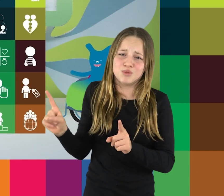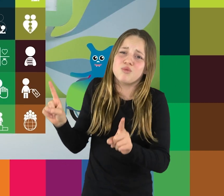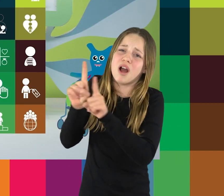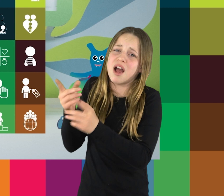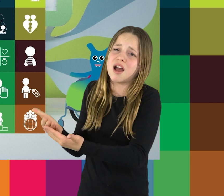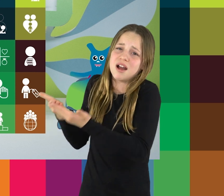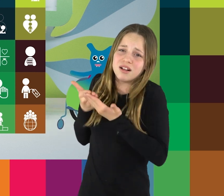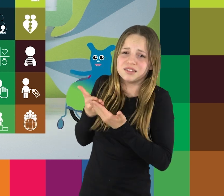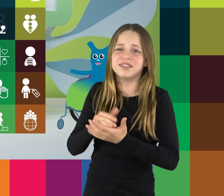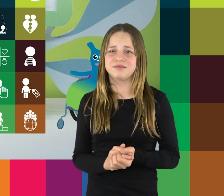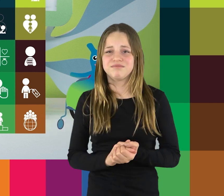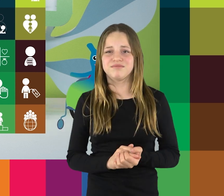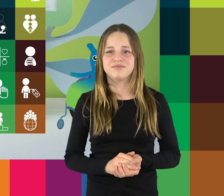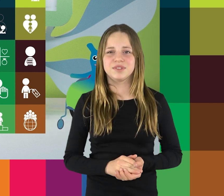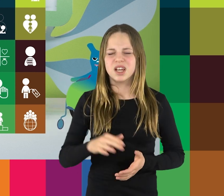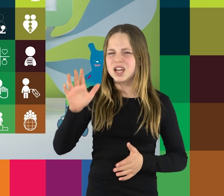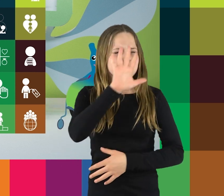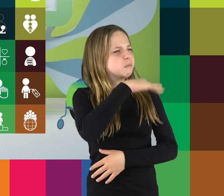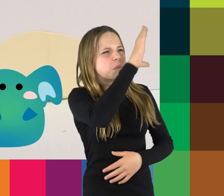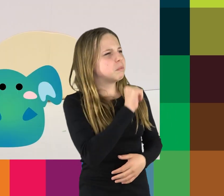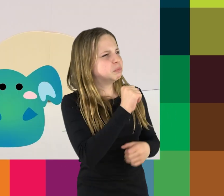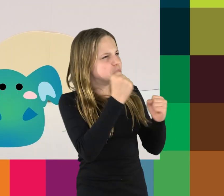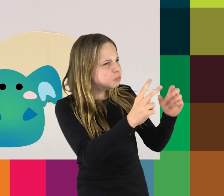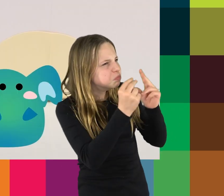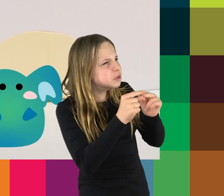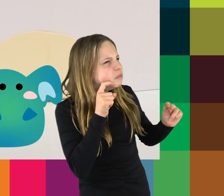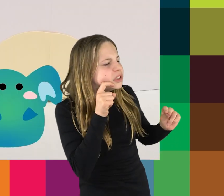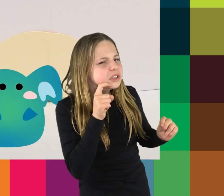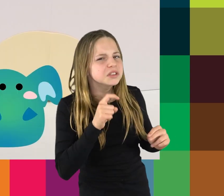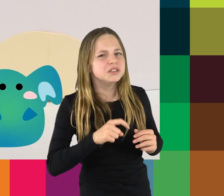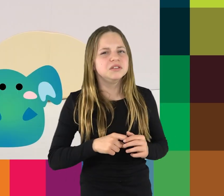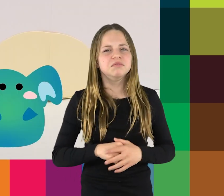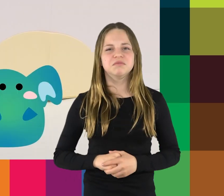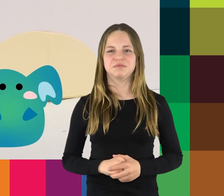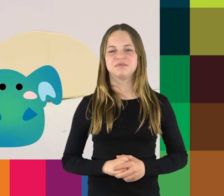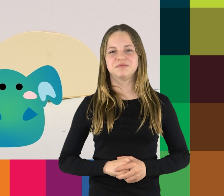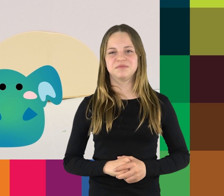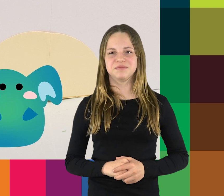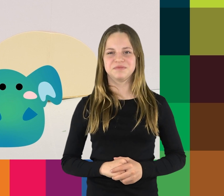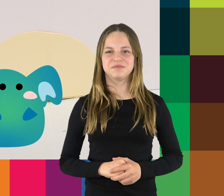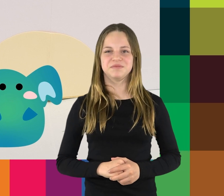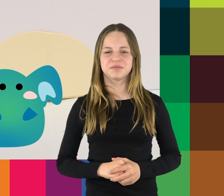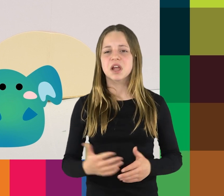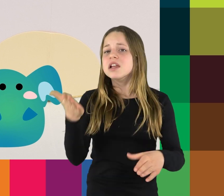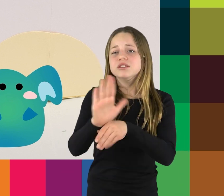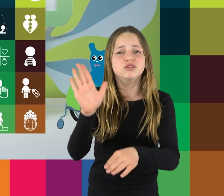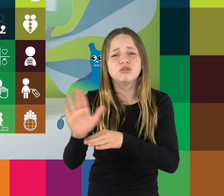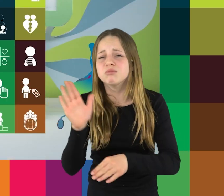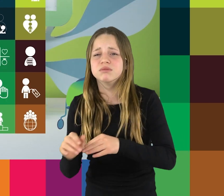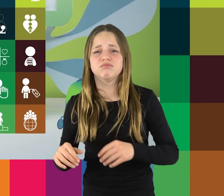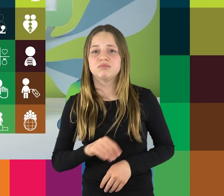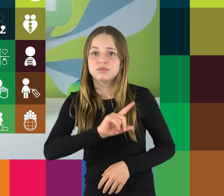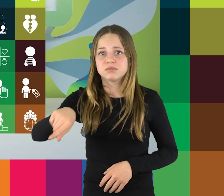à les recevoir et les utiliser. Je comprends pas. Peux-tu m'expliquer, s'il te plaît, Lipa?